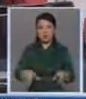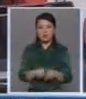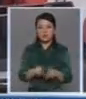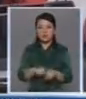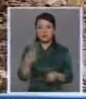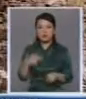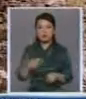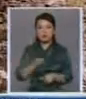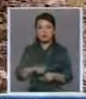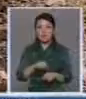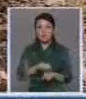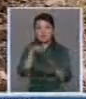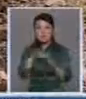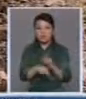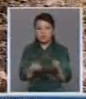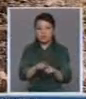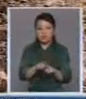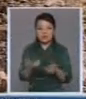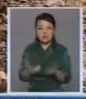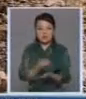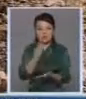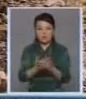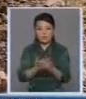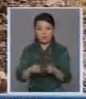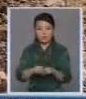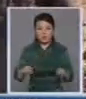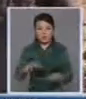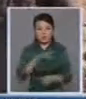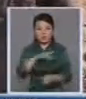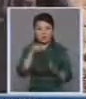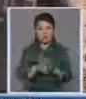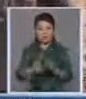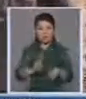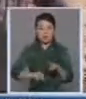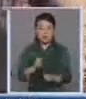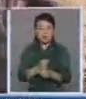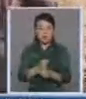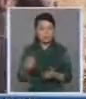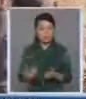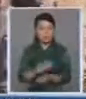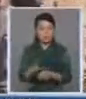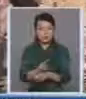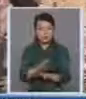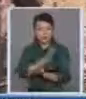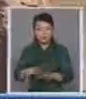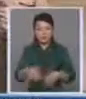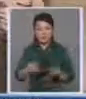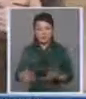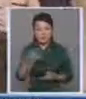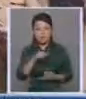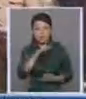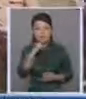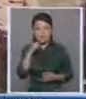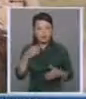көлемі 20 миллиметрлік саңылау тапқан. Бұл магистраль өткен ғасырда салынып, содан бері жаңартылмапты. Қазір апат орында ресейлік